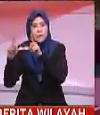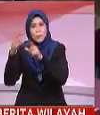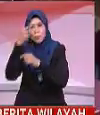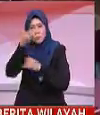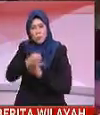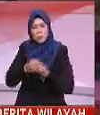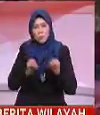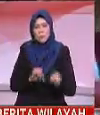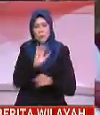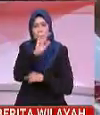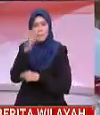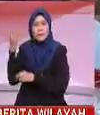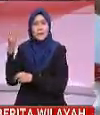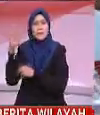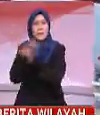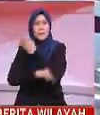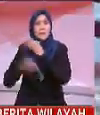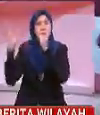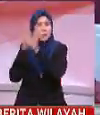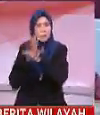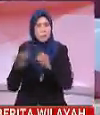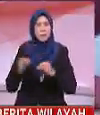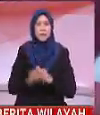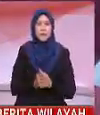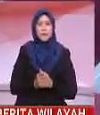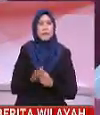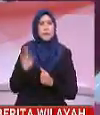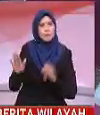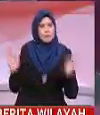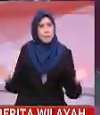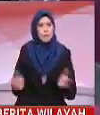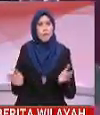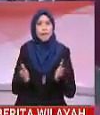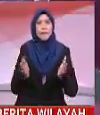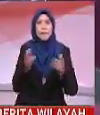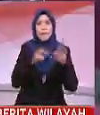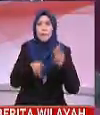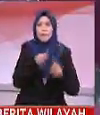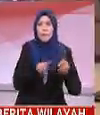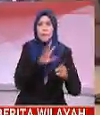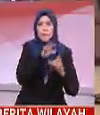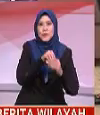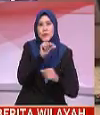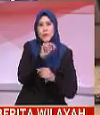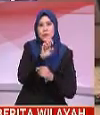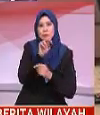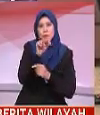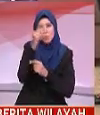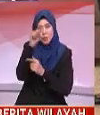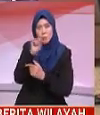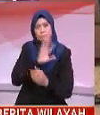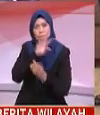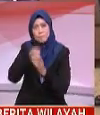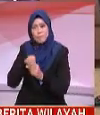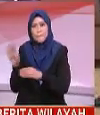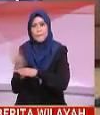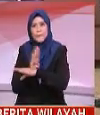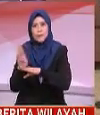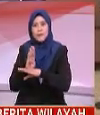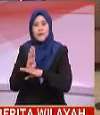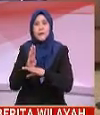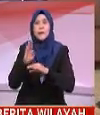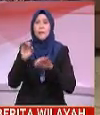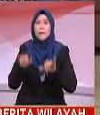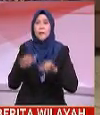Jabatan Perhutanan Negeri Sarawak. Sehubungan itu, beliau menggalakkan penduduk termasuk di Gedong melibatkan diri dalam perusahaan inap